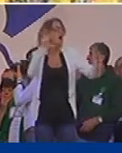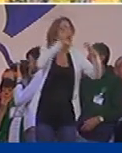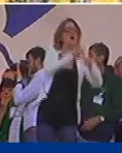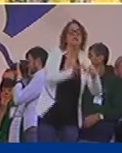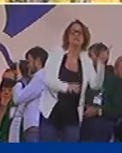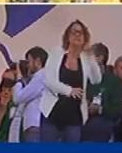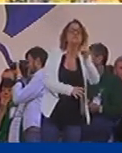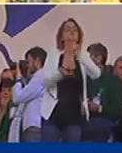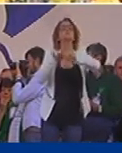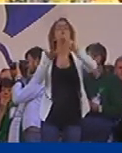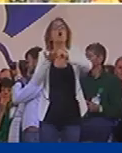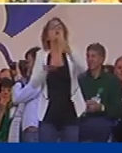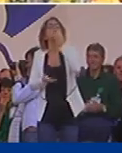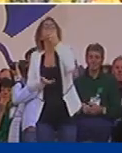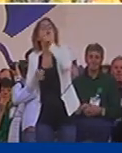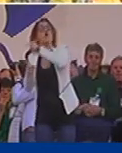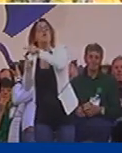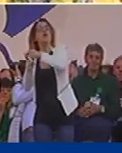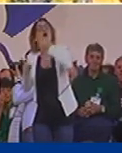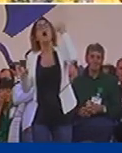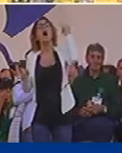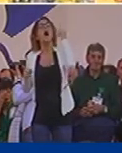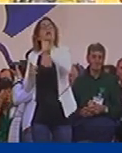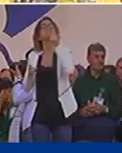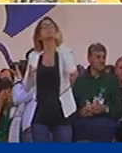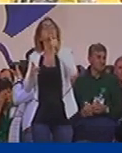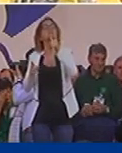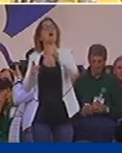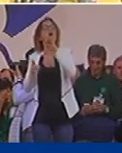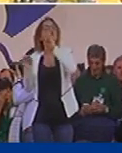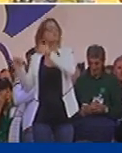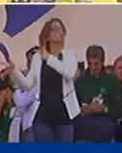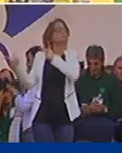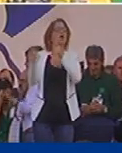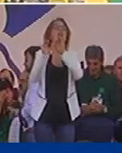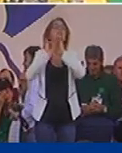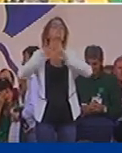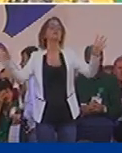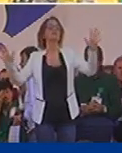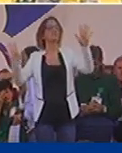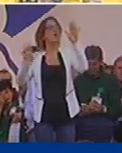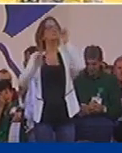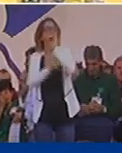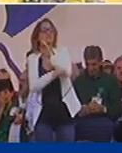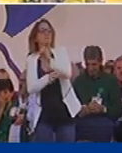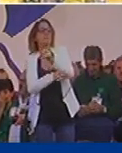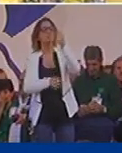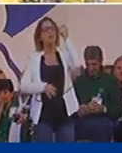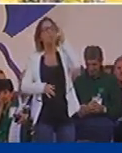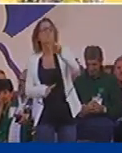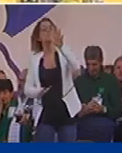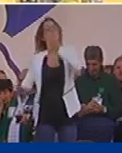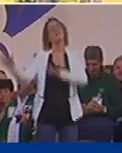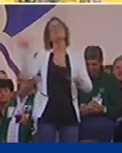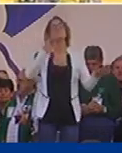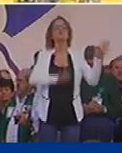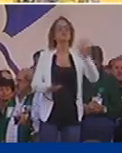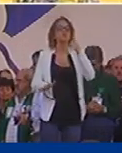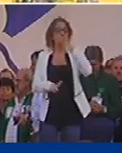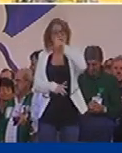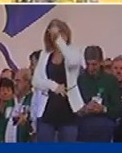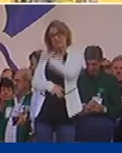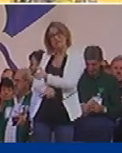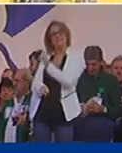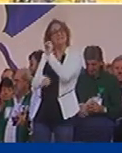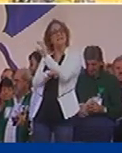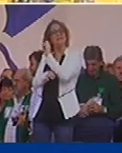La buona scuola è un attentato alla libertà di insegnamento, di cultura e di informazione, perché un insegnante di